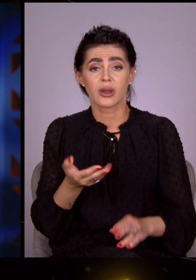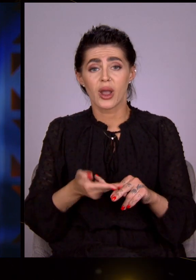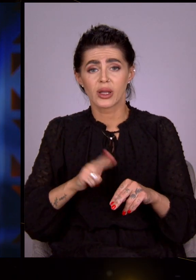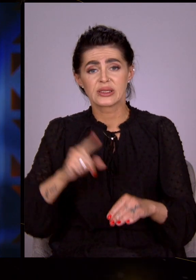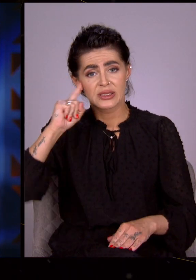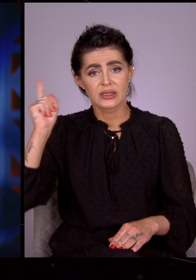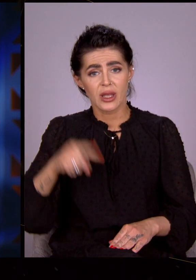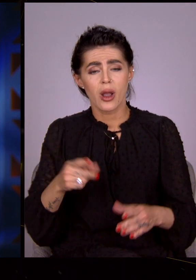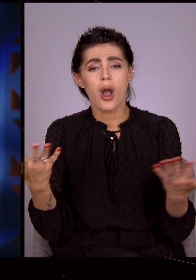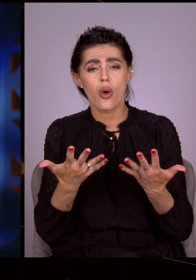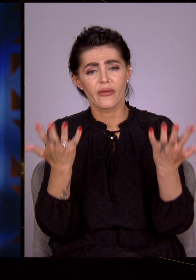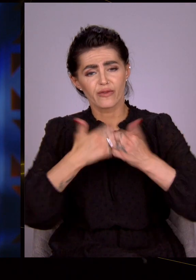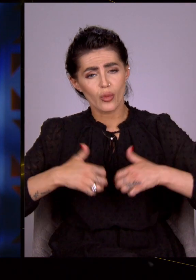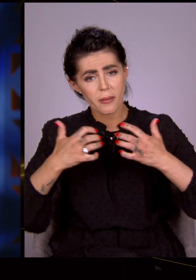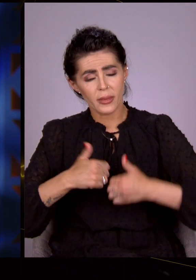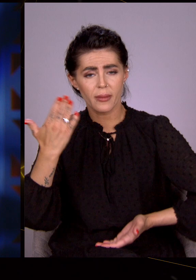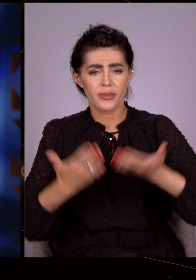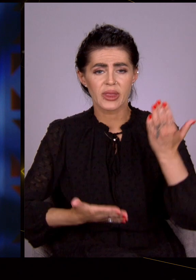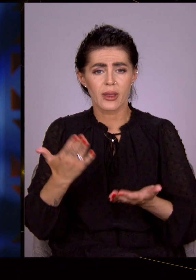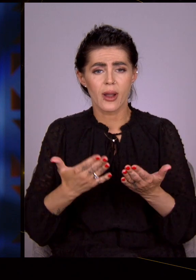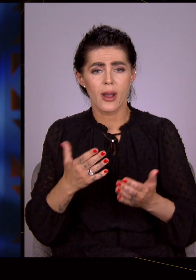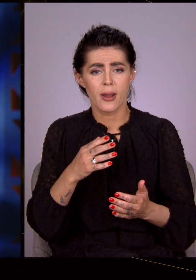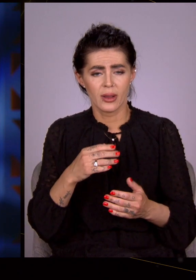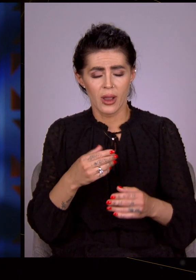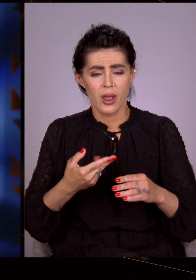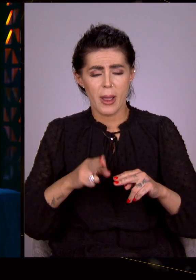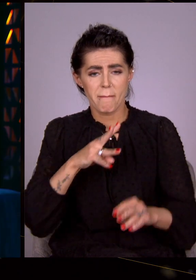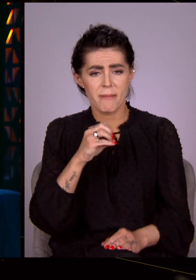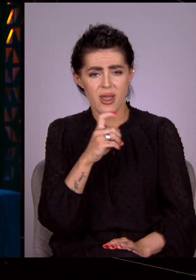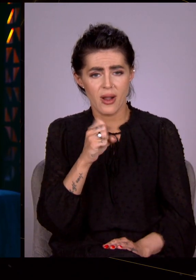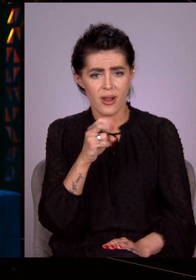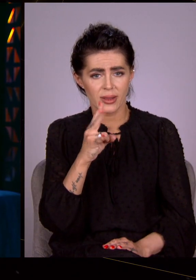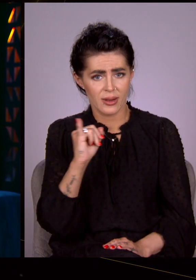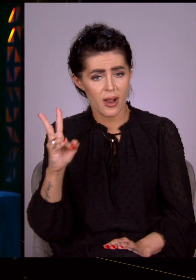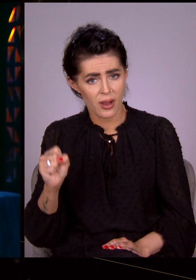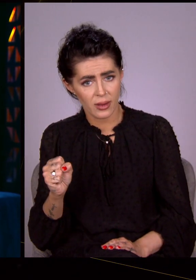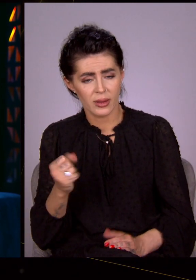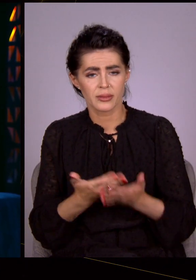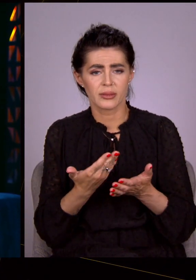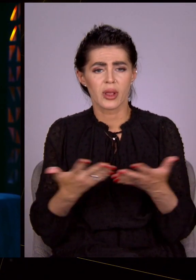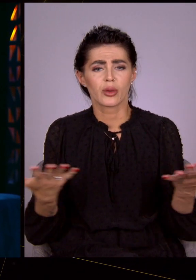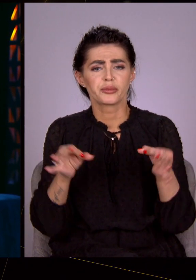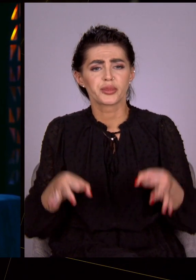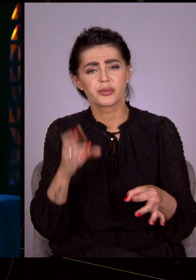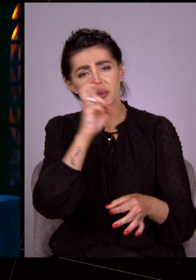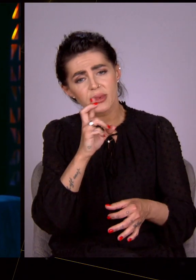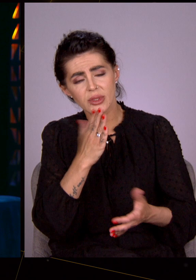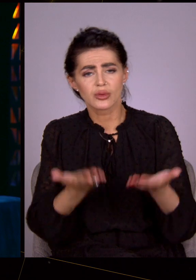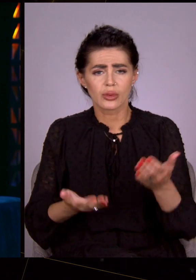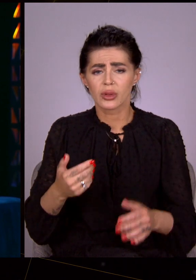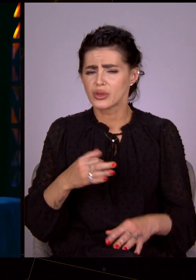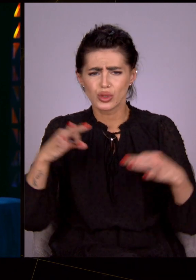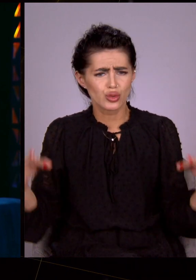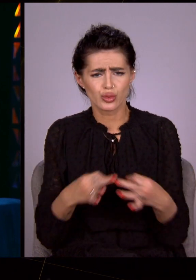чи механіка, каже, що вам треба, бензин чи дизель? Так, одразу, типу, та нічого не треба, в нас